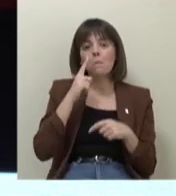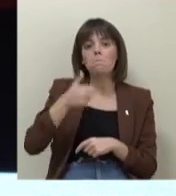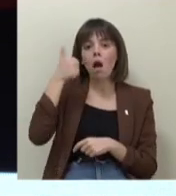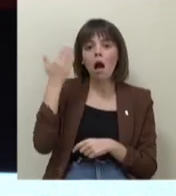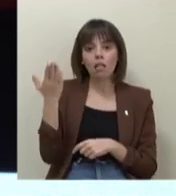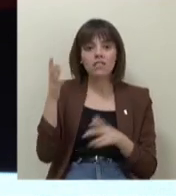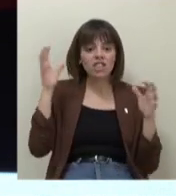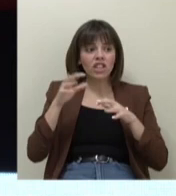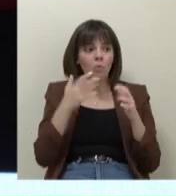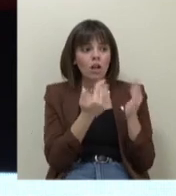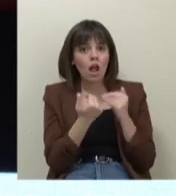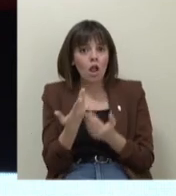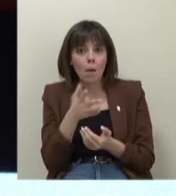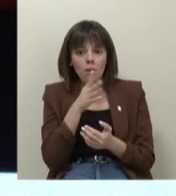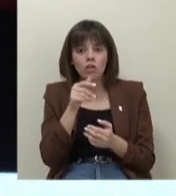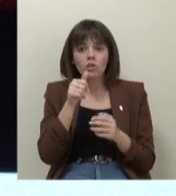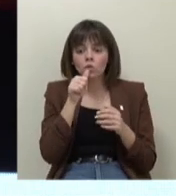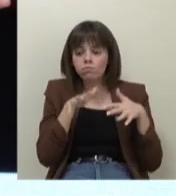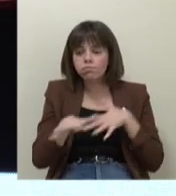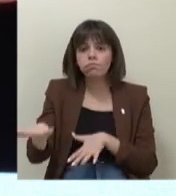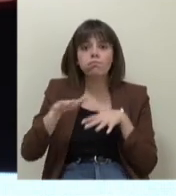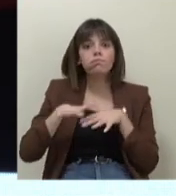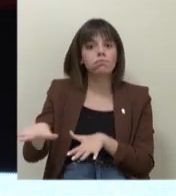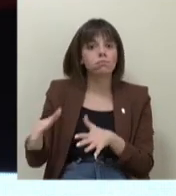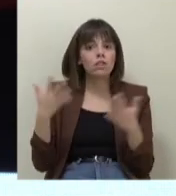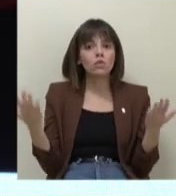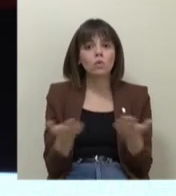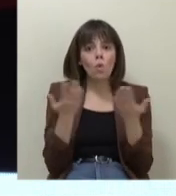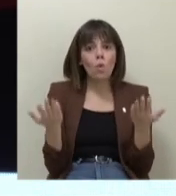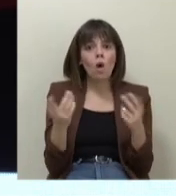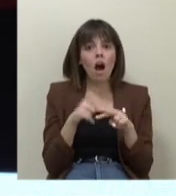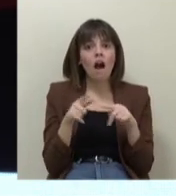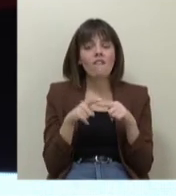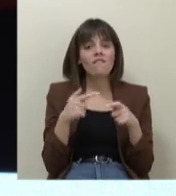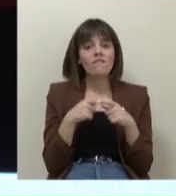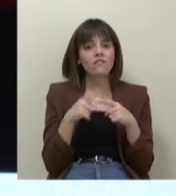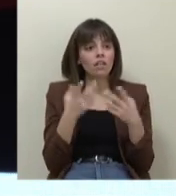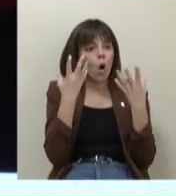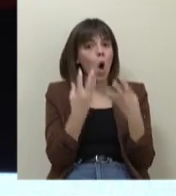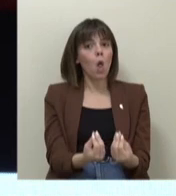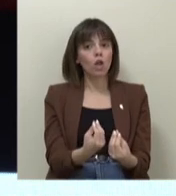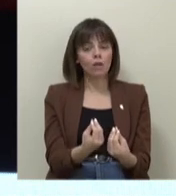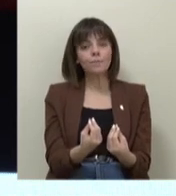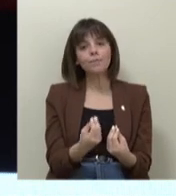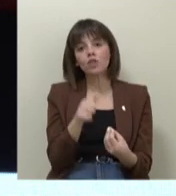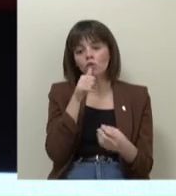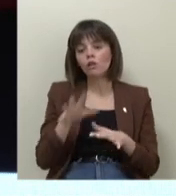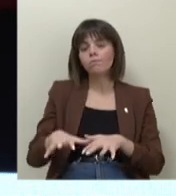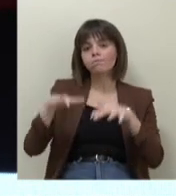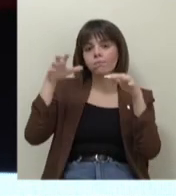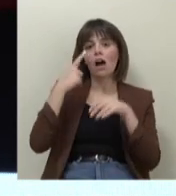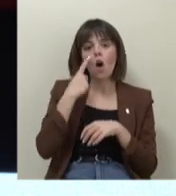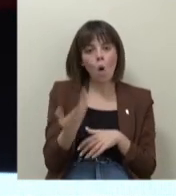bak yağmur yağıyor, görüyorsunuz seller, ne kadar afetler oluyor. Su